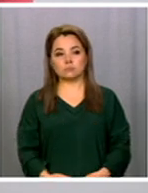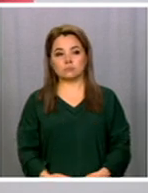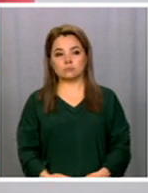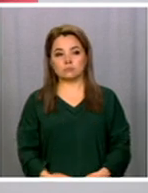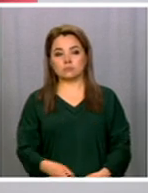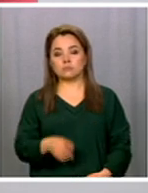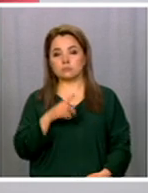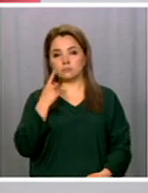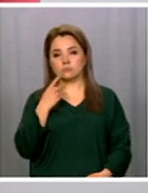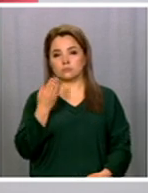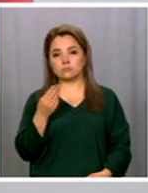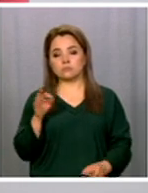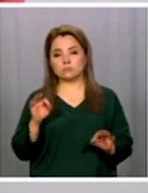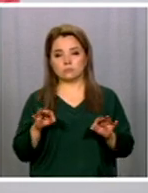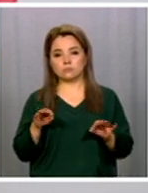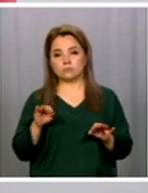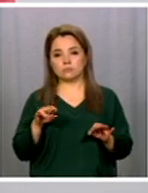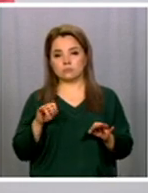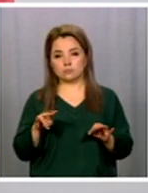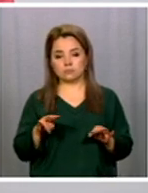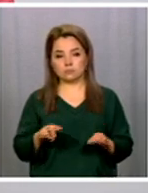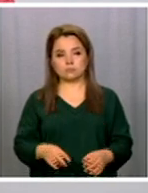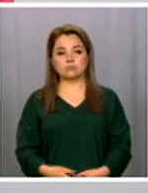жасыл түсті тимин,